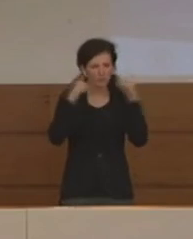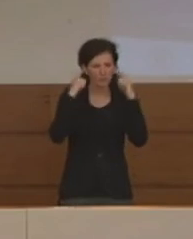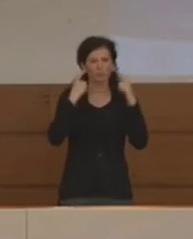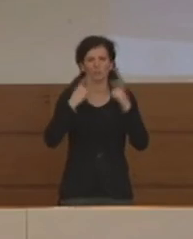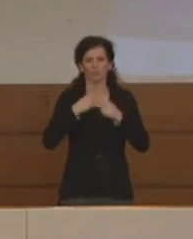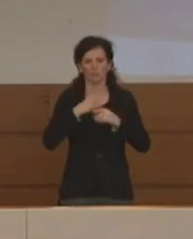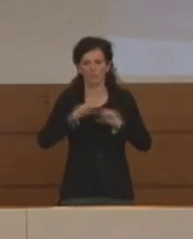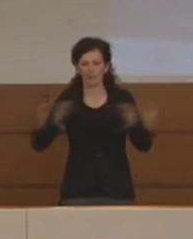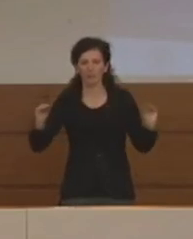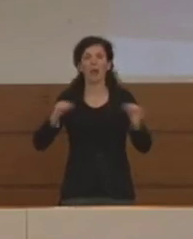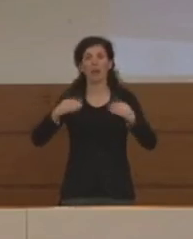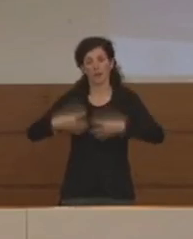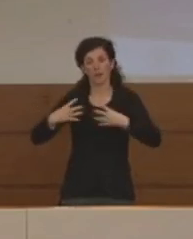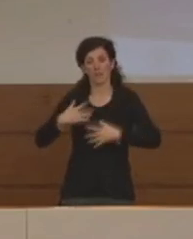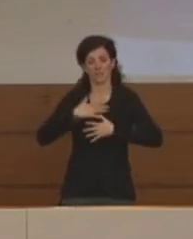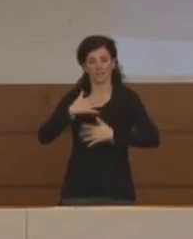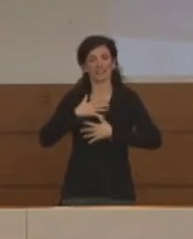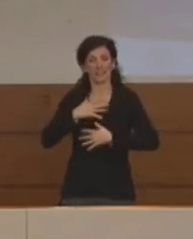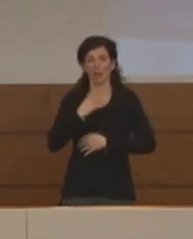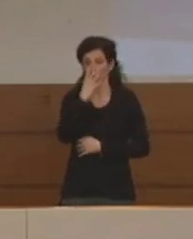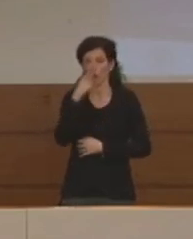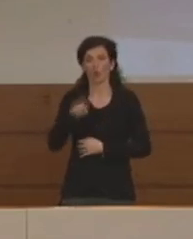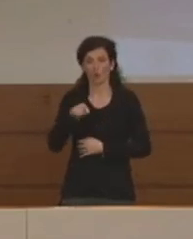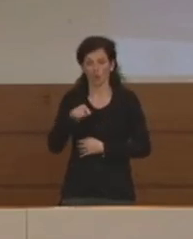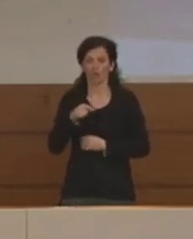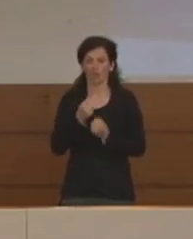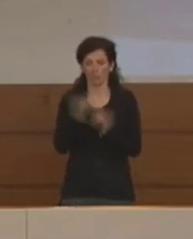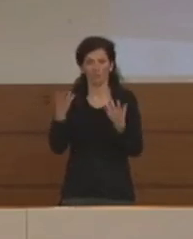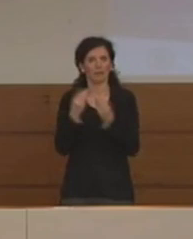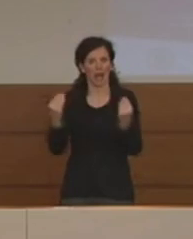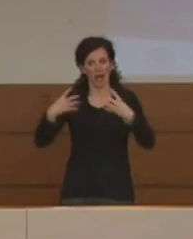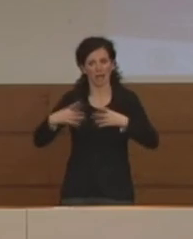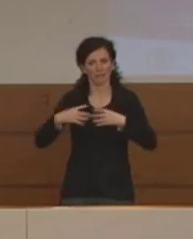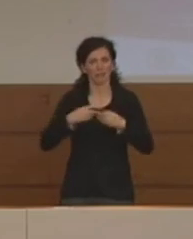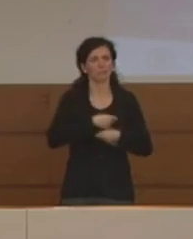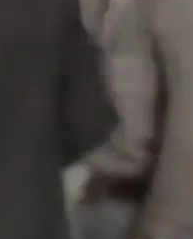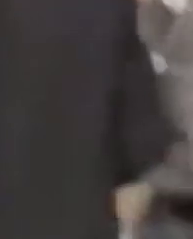ventilatori cospicuo dall'inizio dell'emergenza,